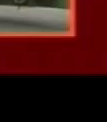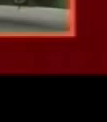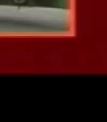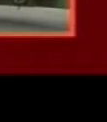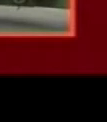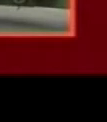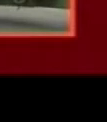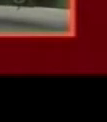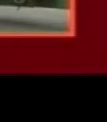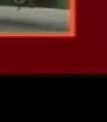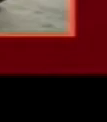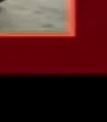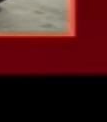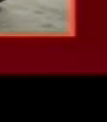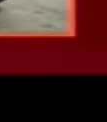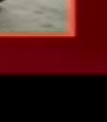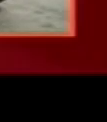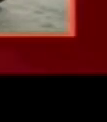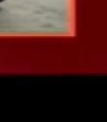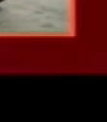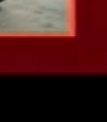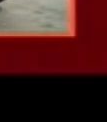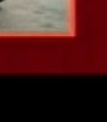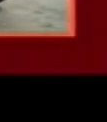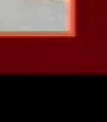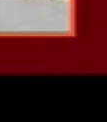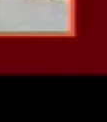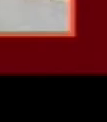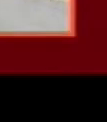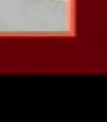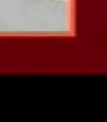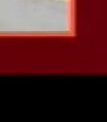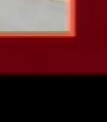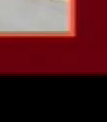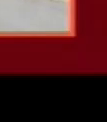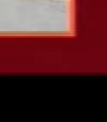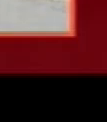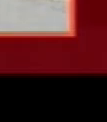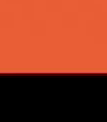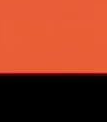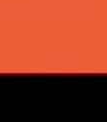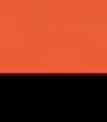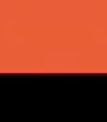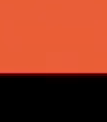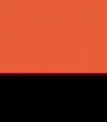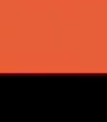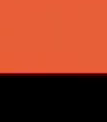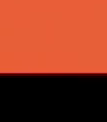44-ї артбригади, які нещодавно повернулися зі Сходу, сьогодні демонстрували на виставці бойової техніки в Тернополі.